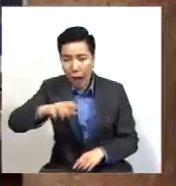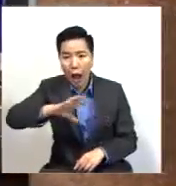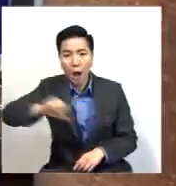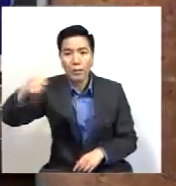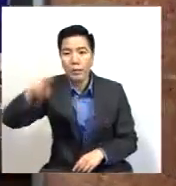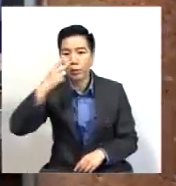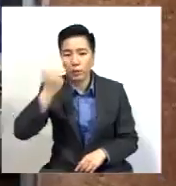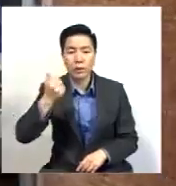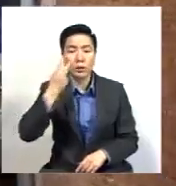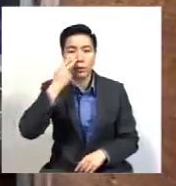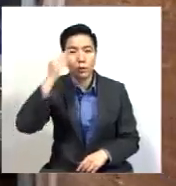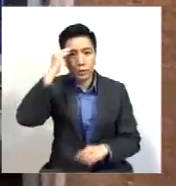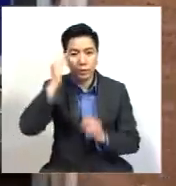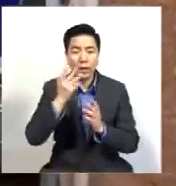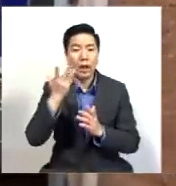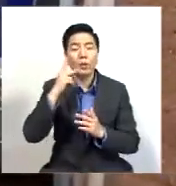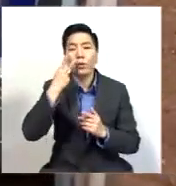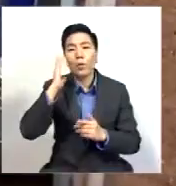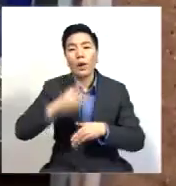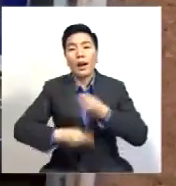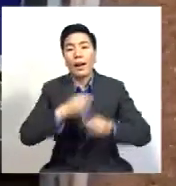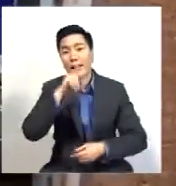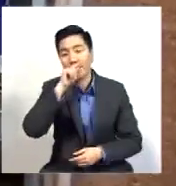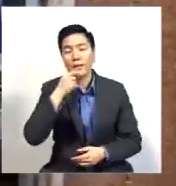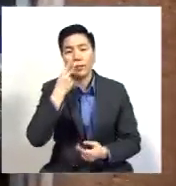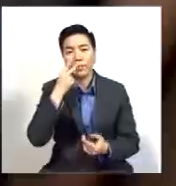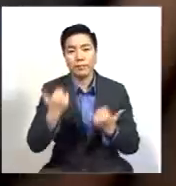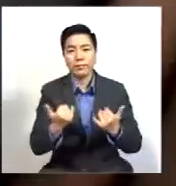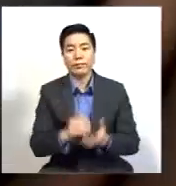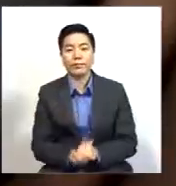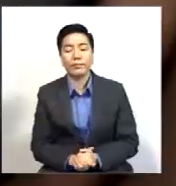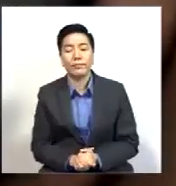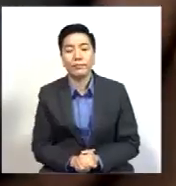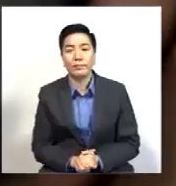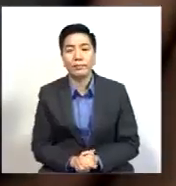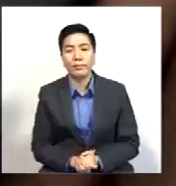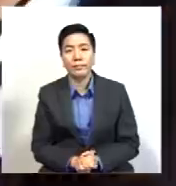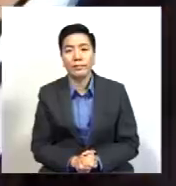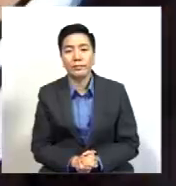ไปด้วยอ่ะลองไปฟังเรื่องนี้จากแม่ค้าขายข้าวมันไก่ที่ลพบุรีกันหน่อยฮะ